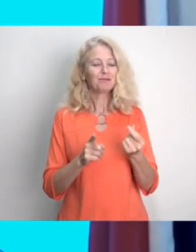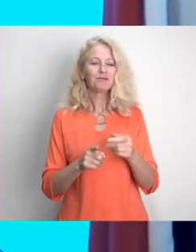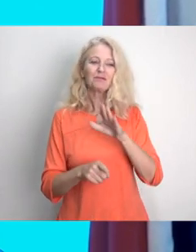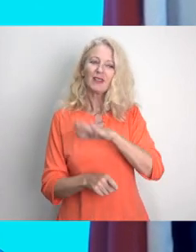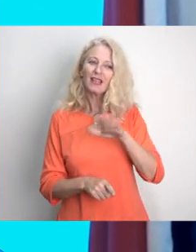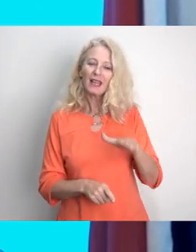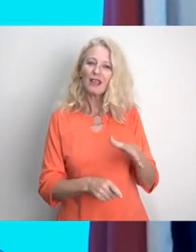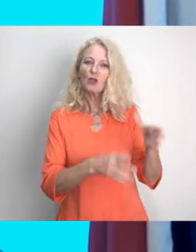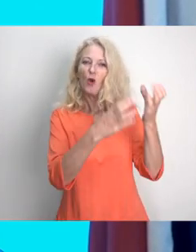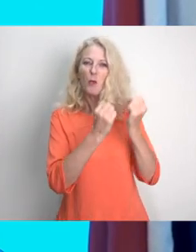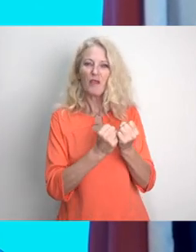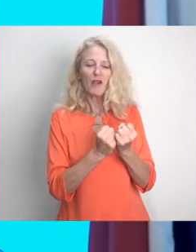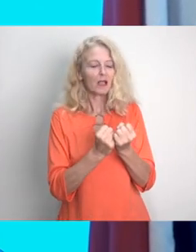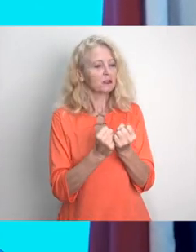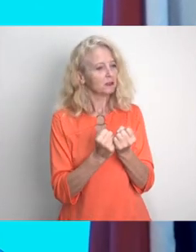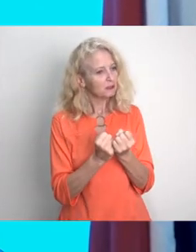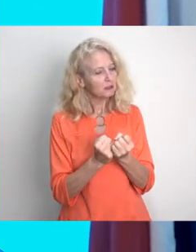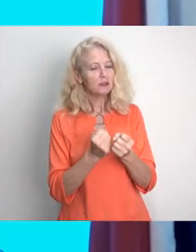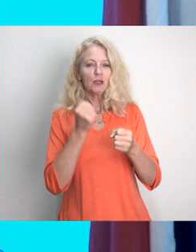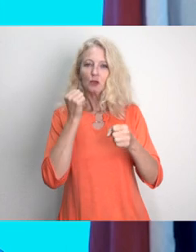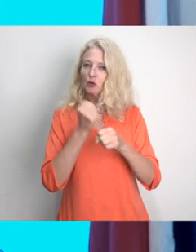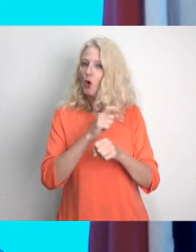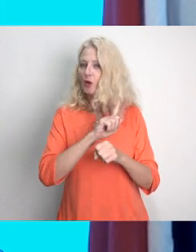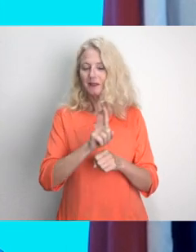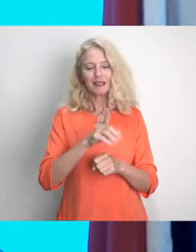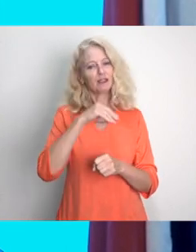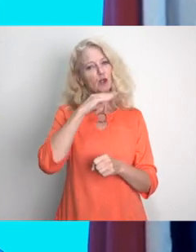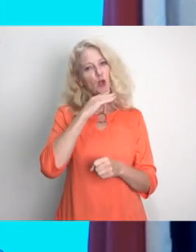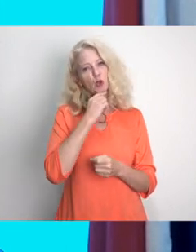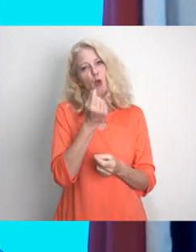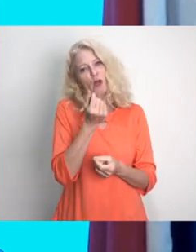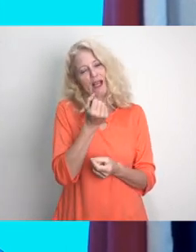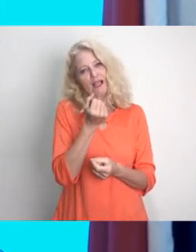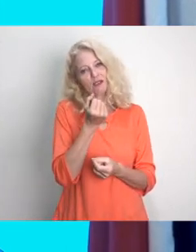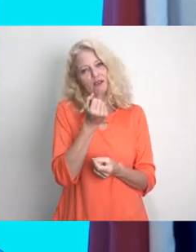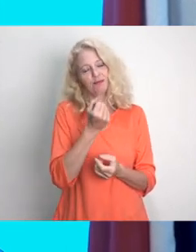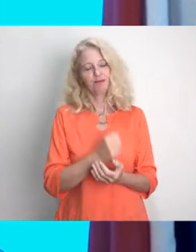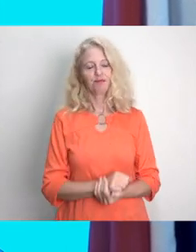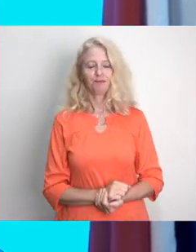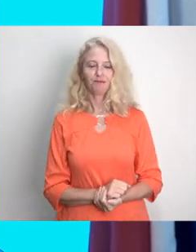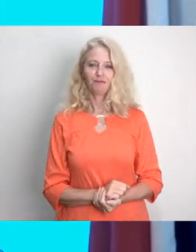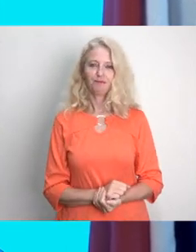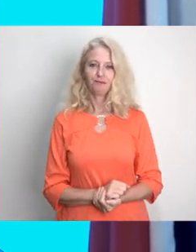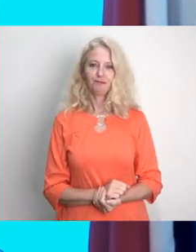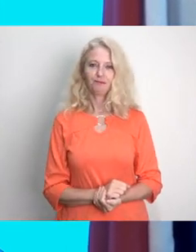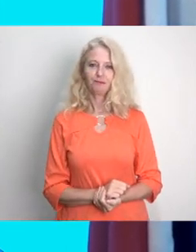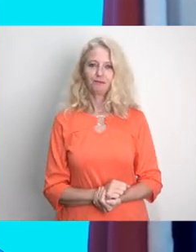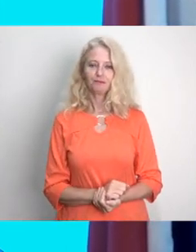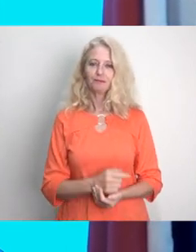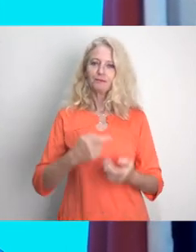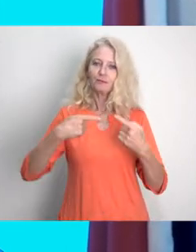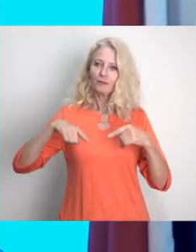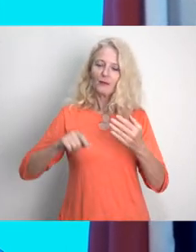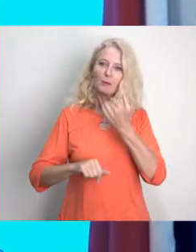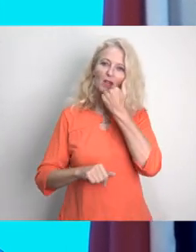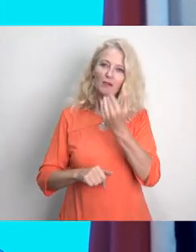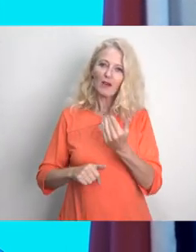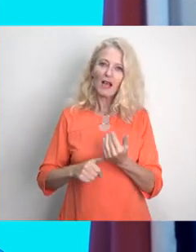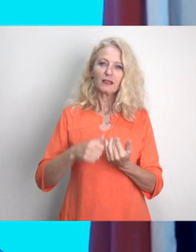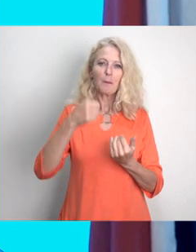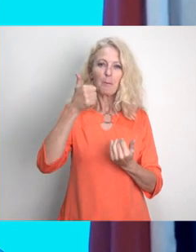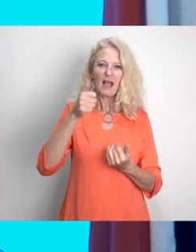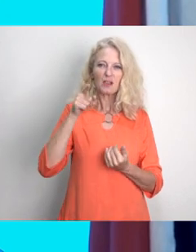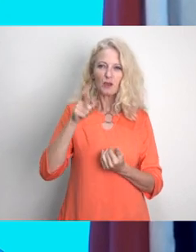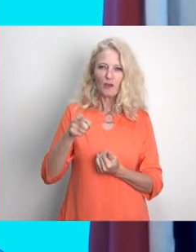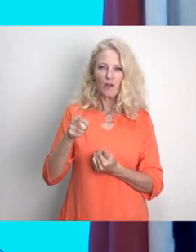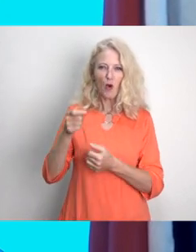kinderopvang toch nog een gat heeft te dichten. Wij hebben daarom een verzoek ingediend om middelen van Best voor